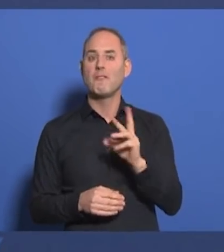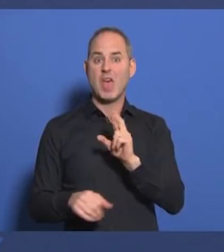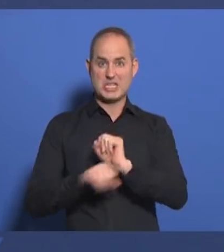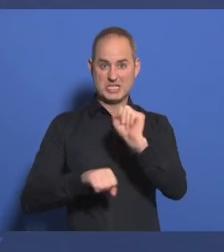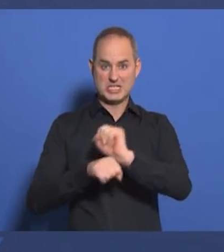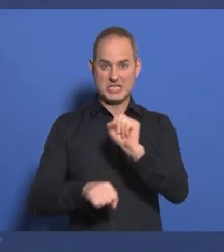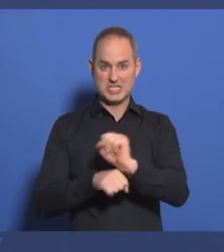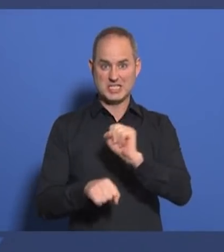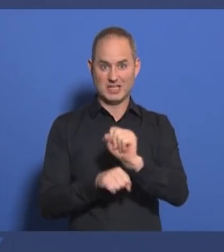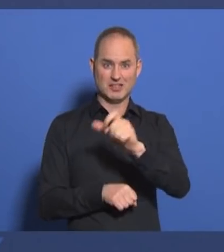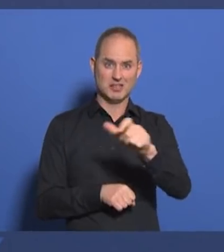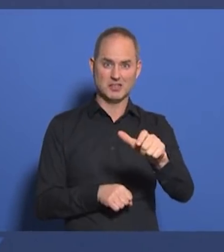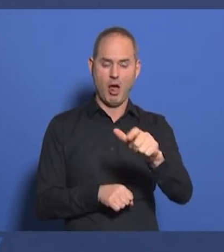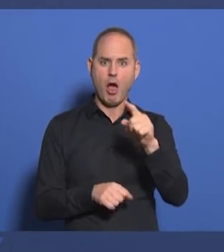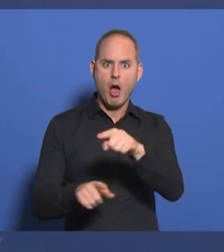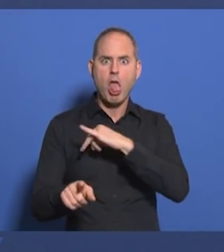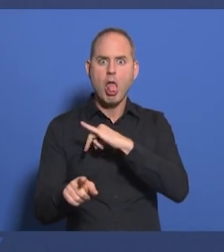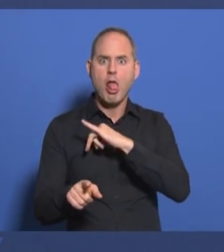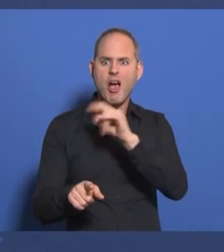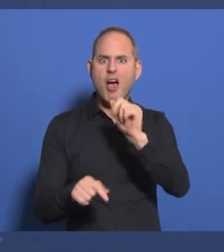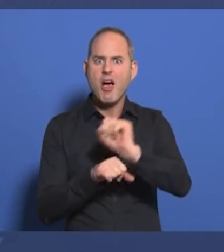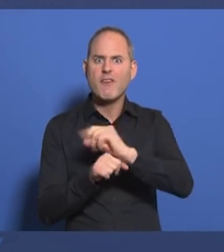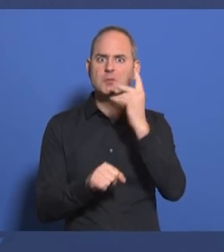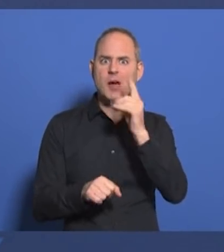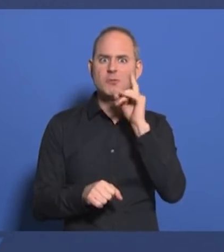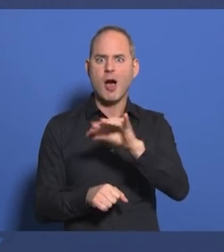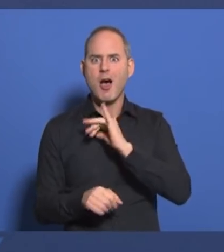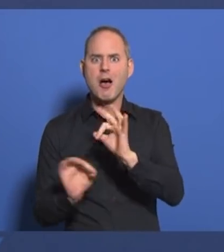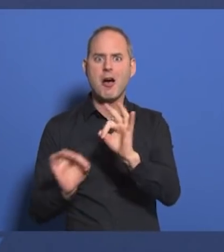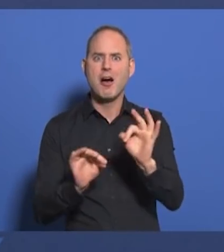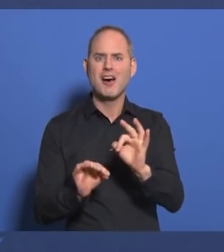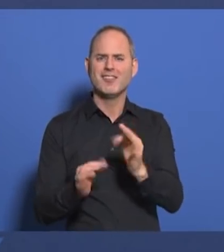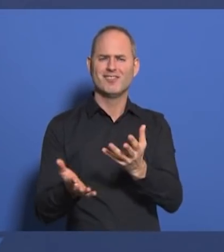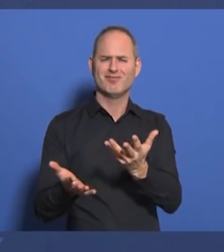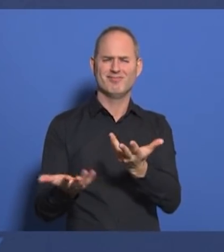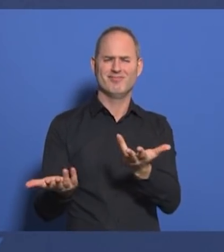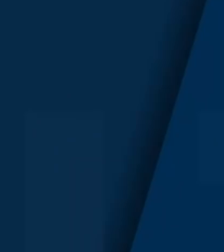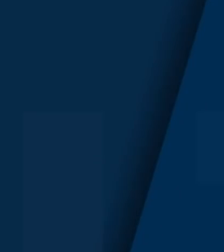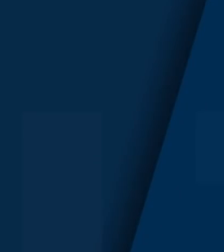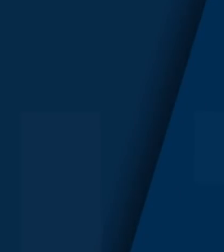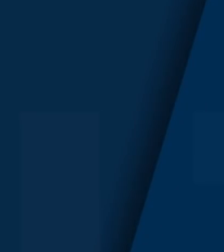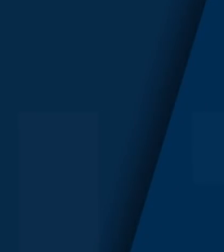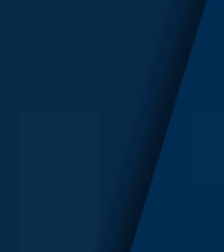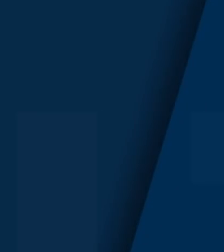sage ich all denen, die sich haben impfen lassen und sich jetzt vielleicht auch kurzfristig überlegen, ganz herzlichen Dank dafür.